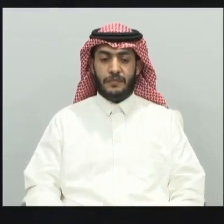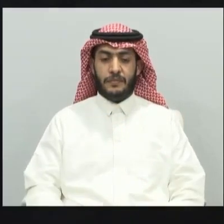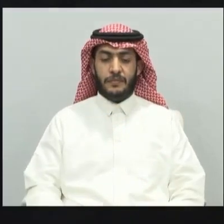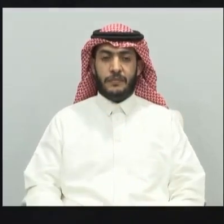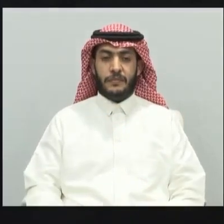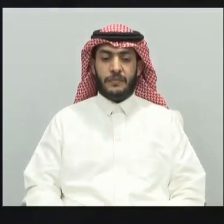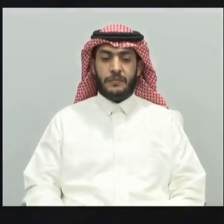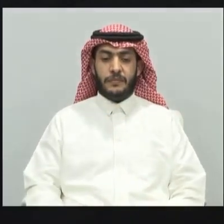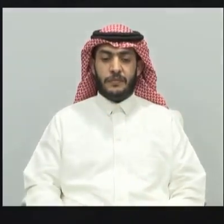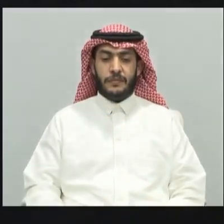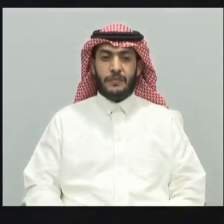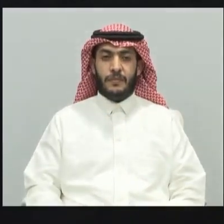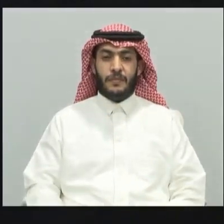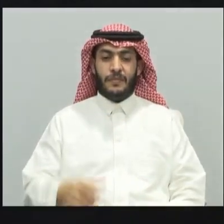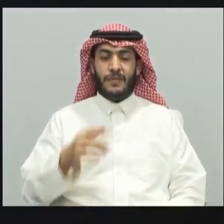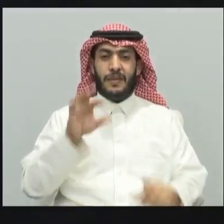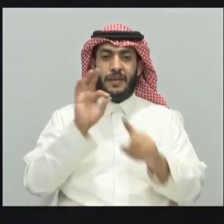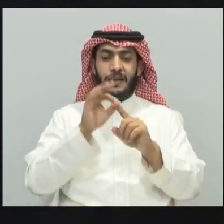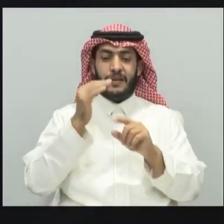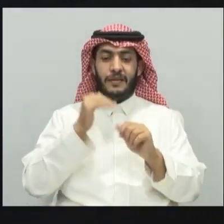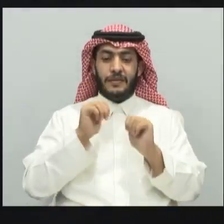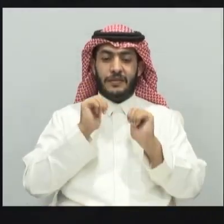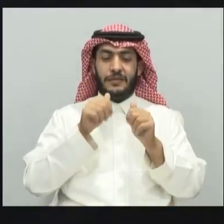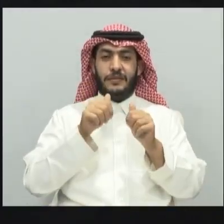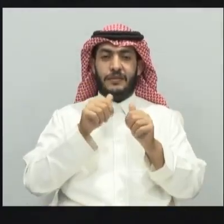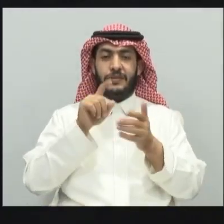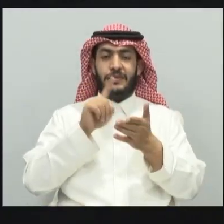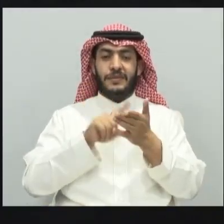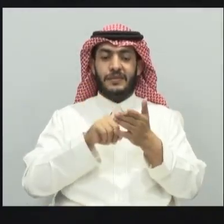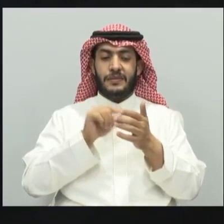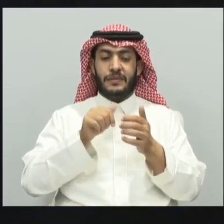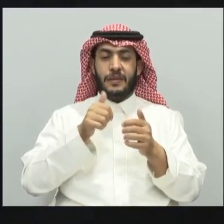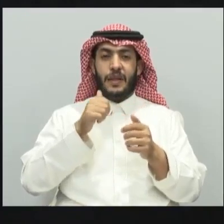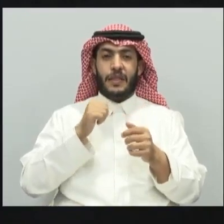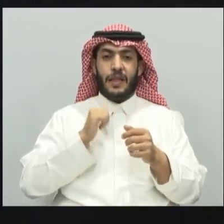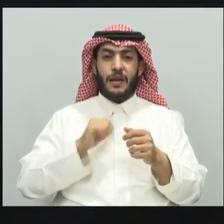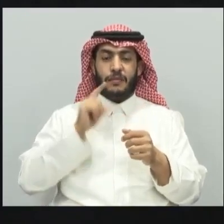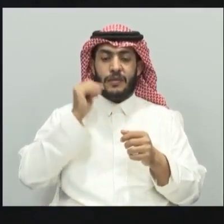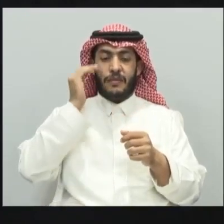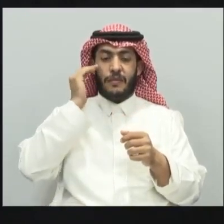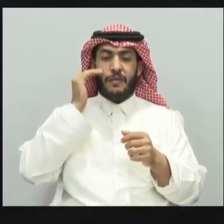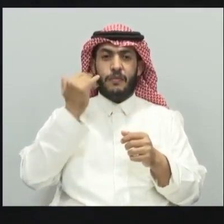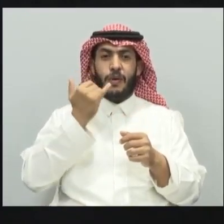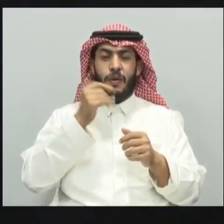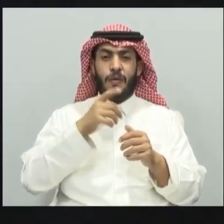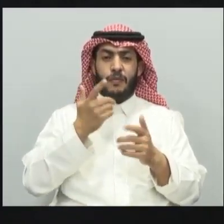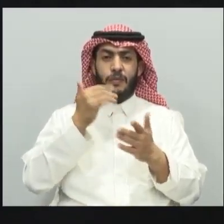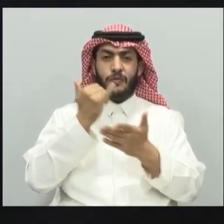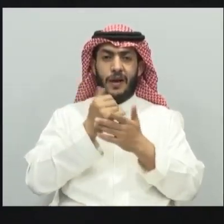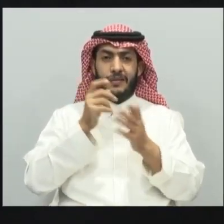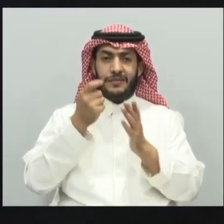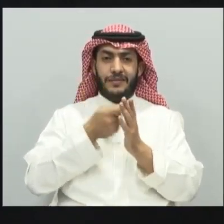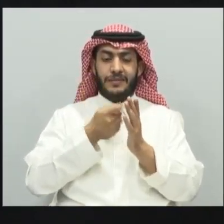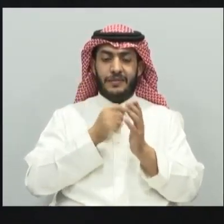ثم ناتي ايضا الى هدف اخر نسعى جميعا الى تحقيقه ان يذكر الطالب والطالبه اهم المؤلفات في